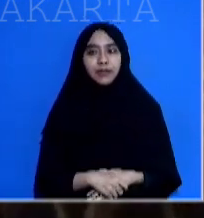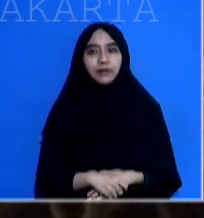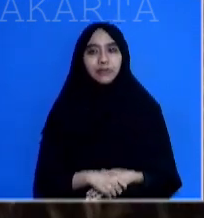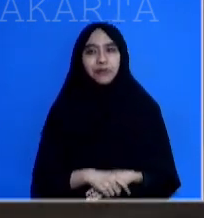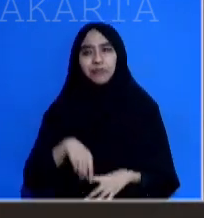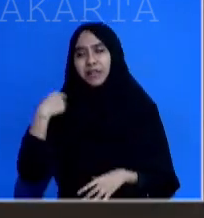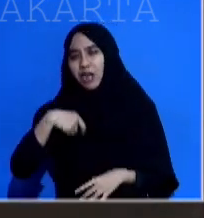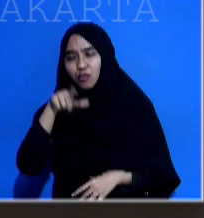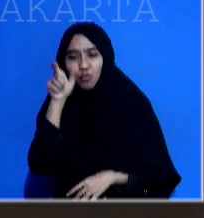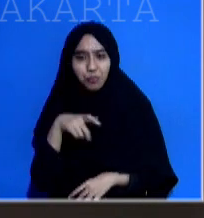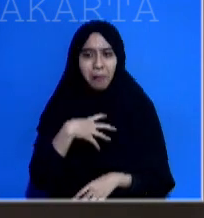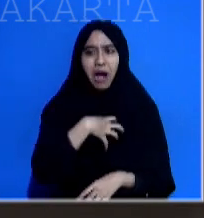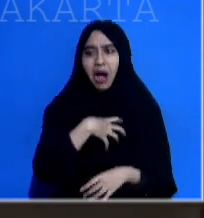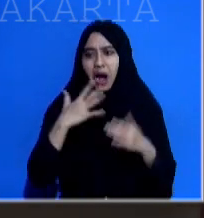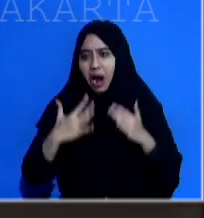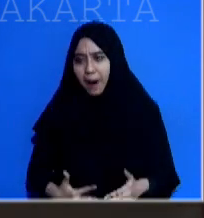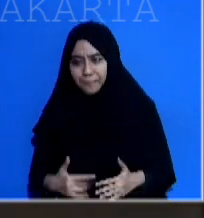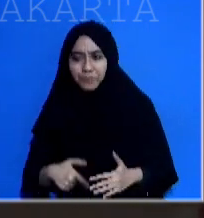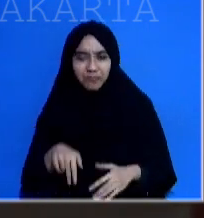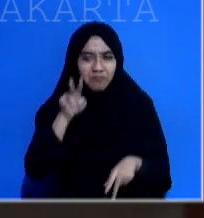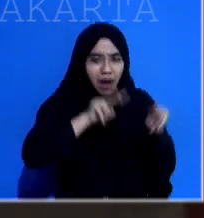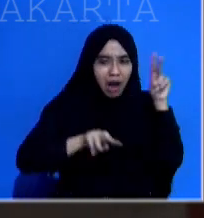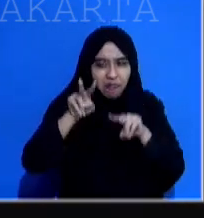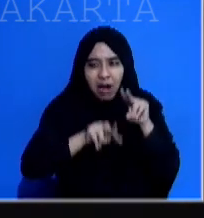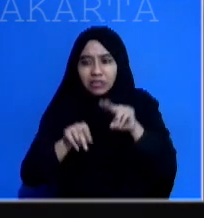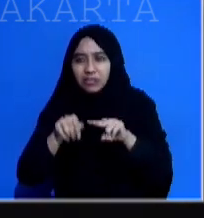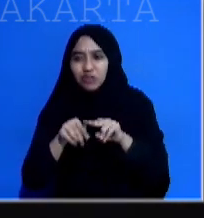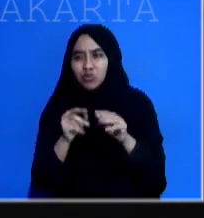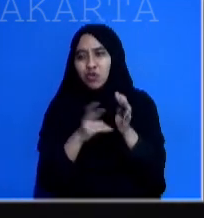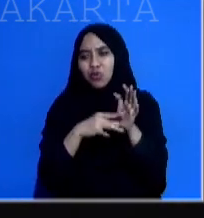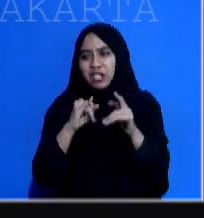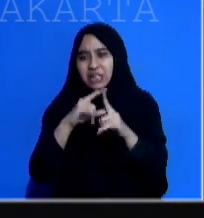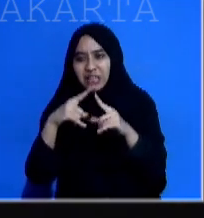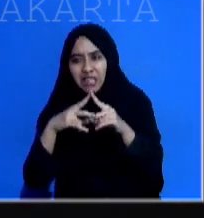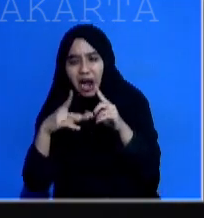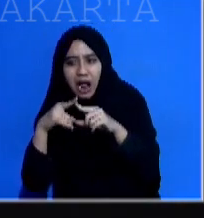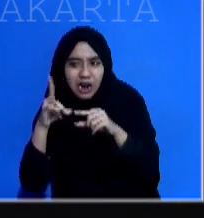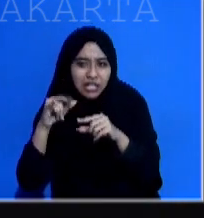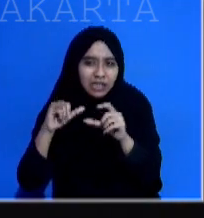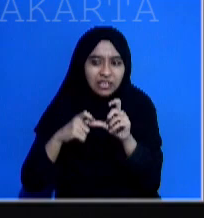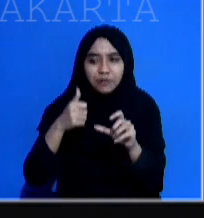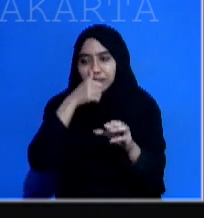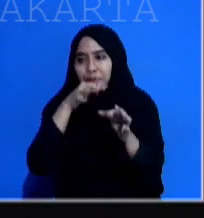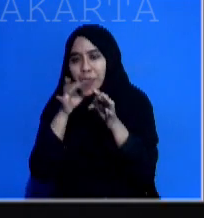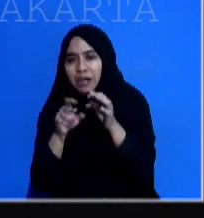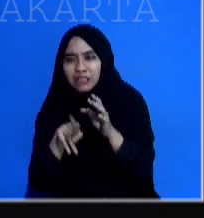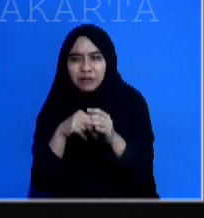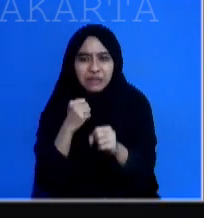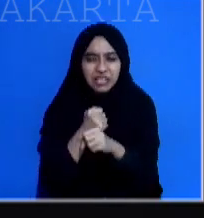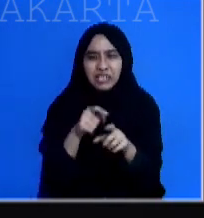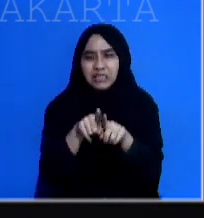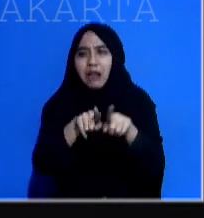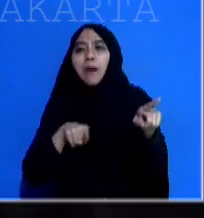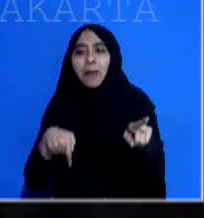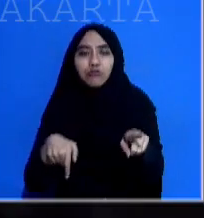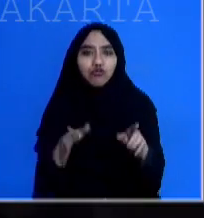HAM DIY akan melakukan pengawasan terhadap notaris perbankan serta lising yang lambat melakukan